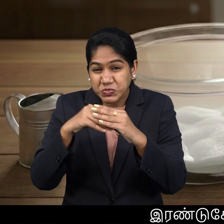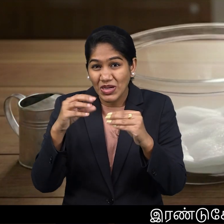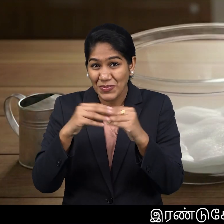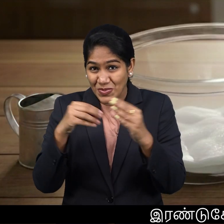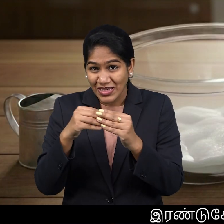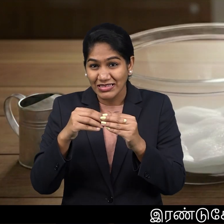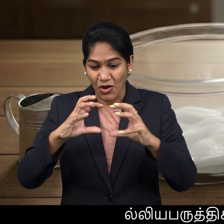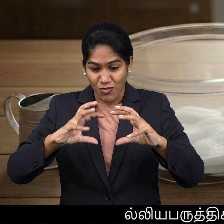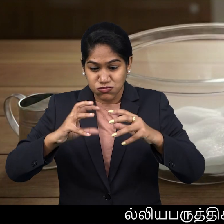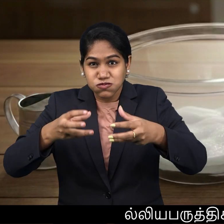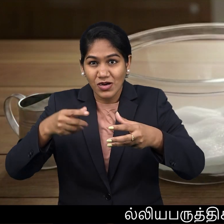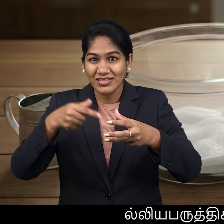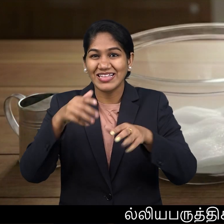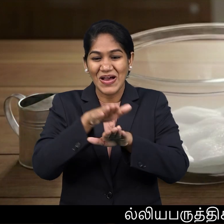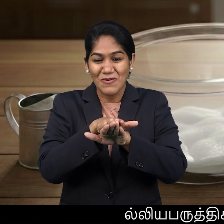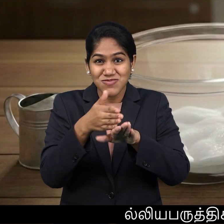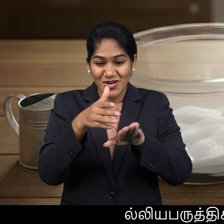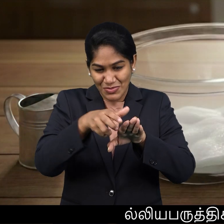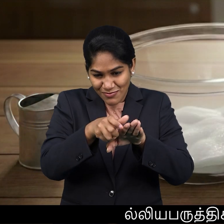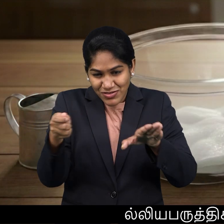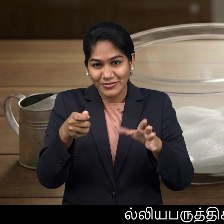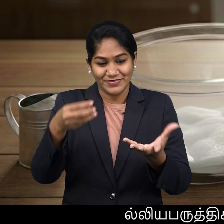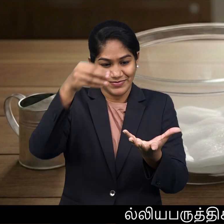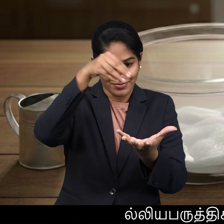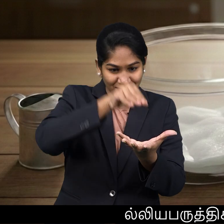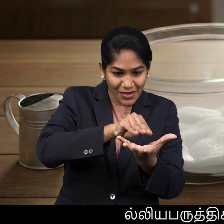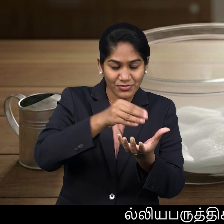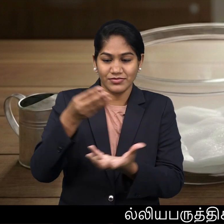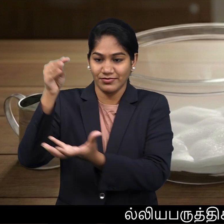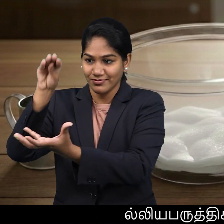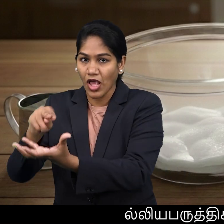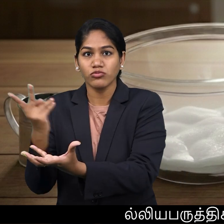2 கோப்பைகளிலும் மெல்லிய பருத்தி கம்பளியை வைக்கவும்.